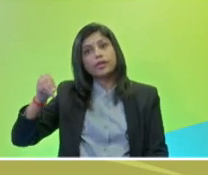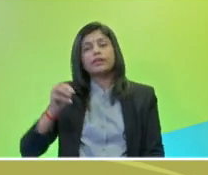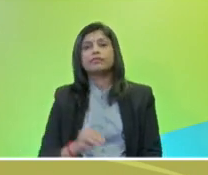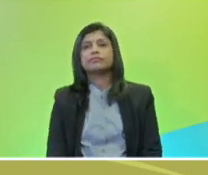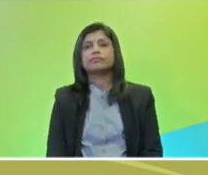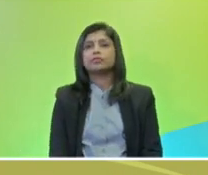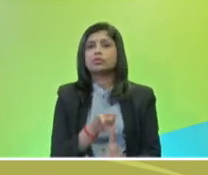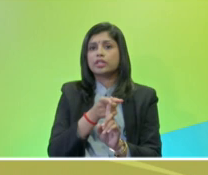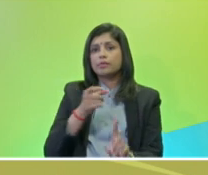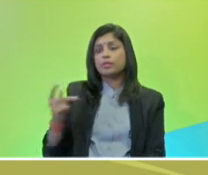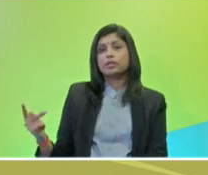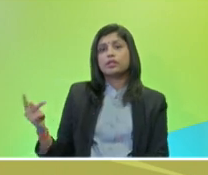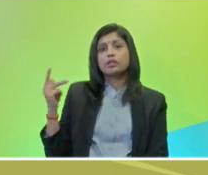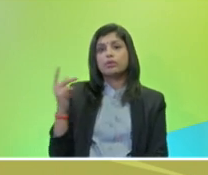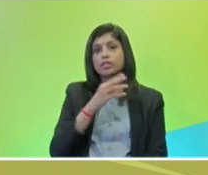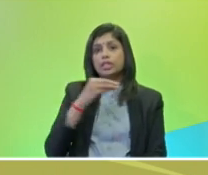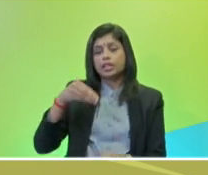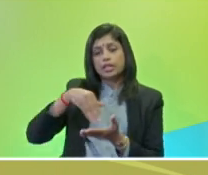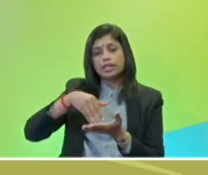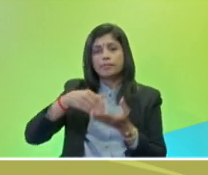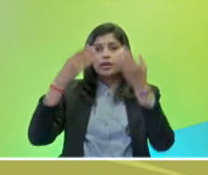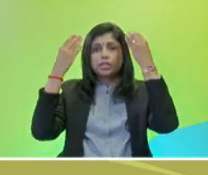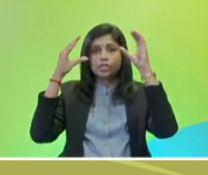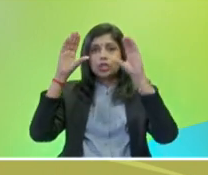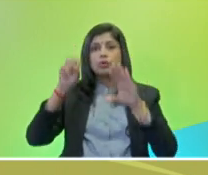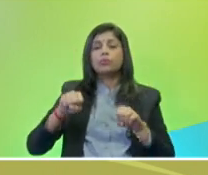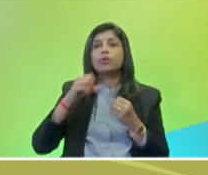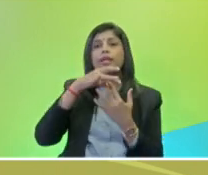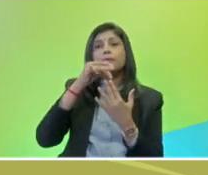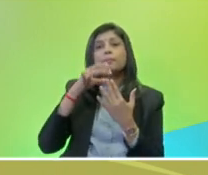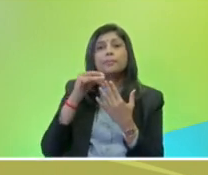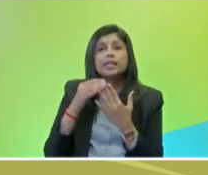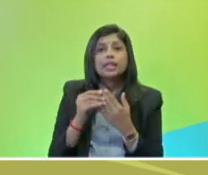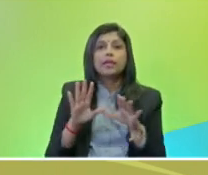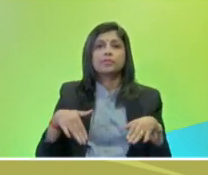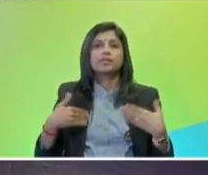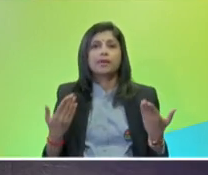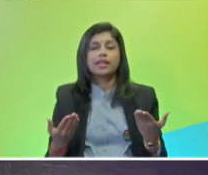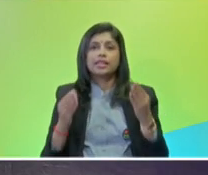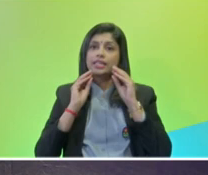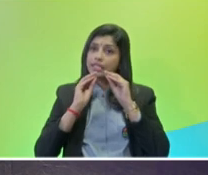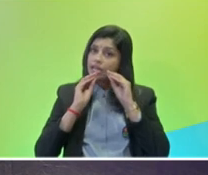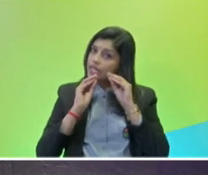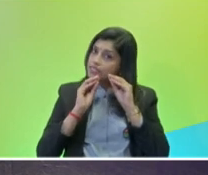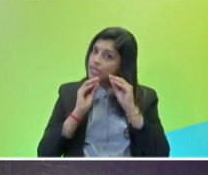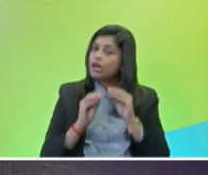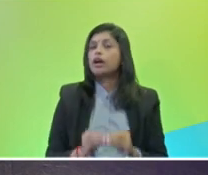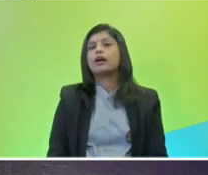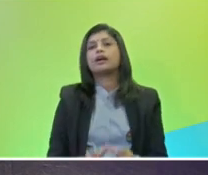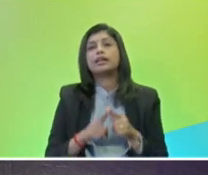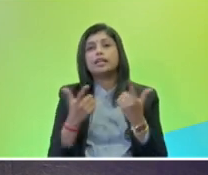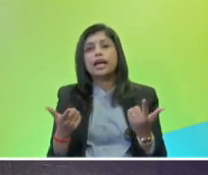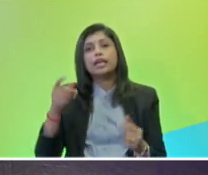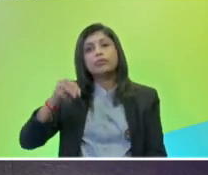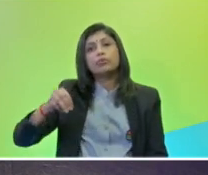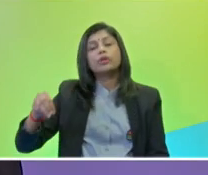akan kaidah mengajarkan atau mencari belajar dan yang seterusnya